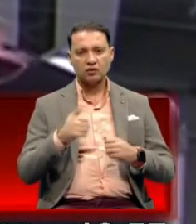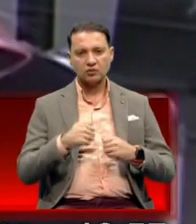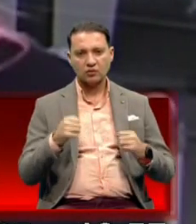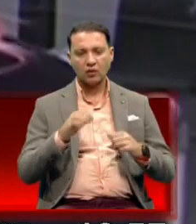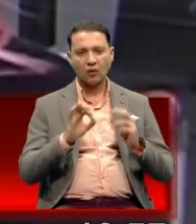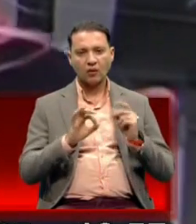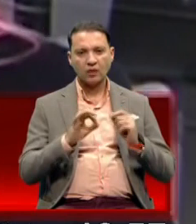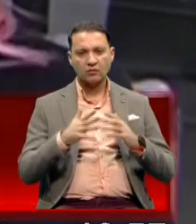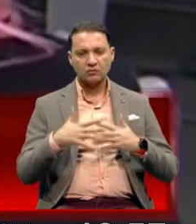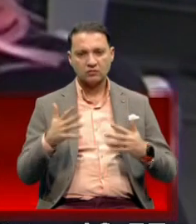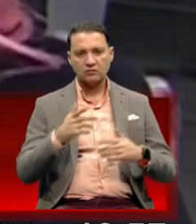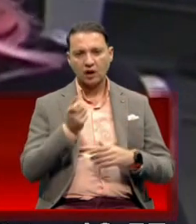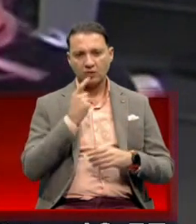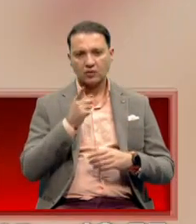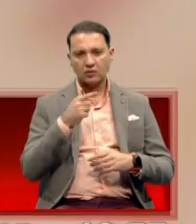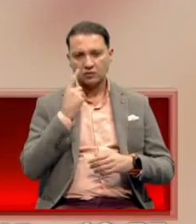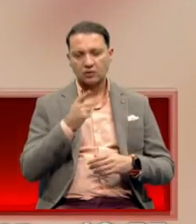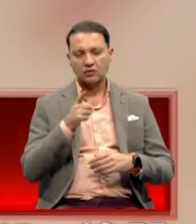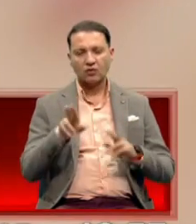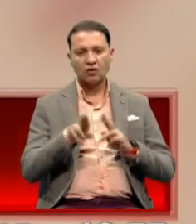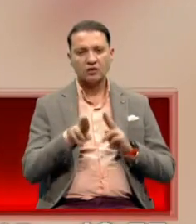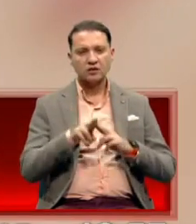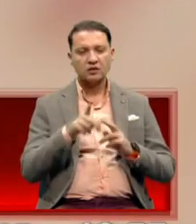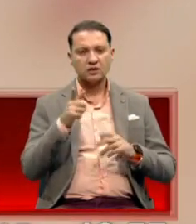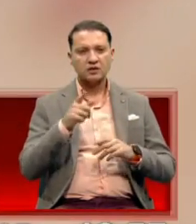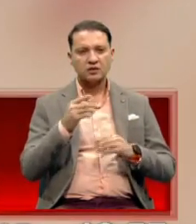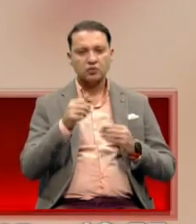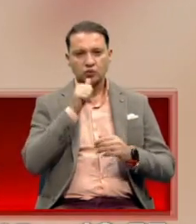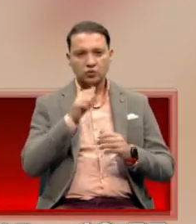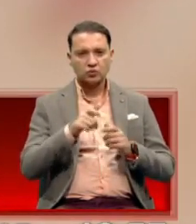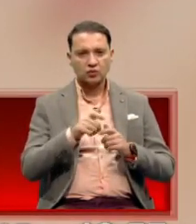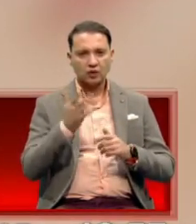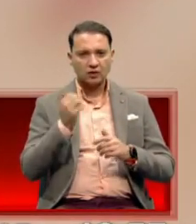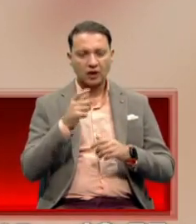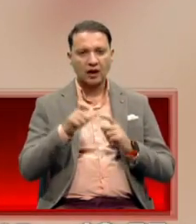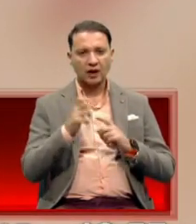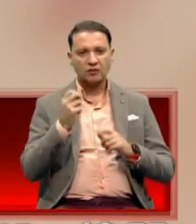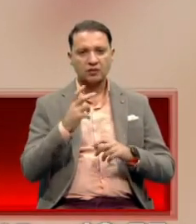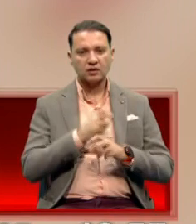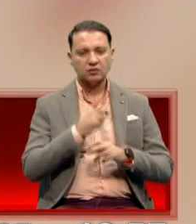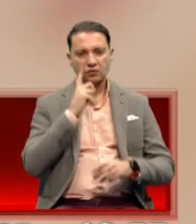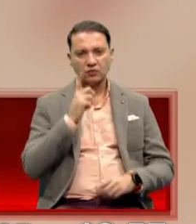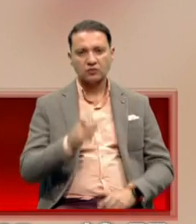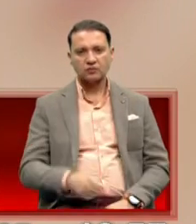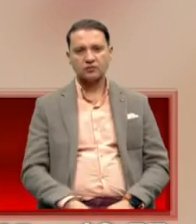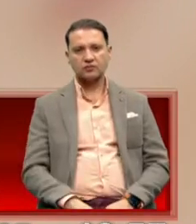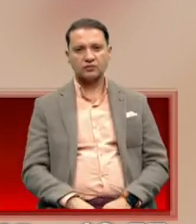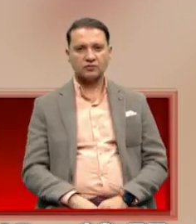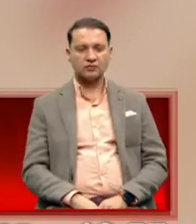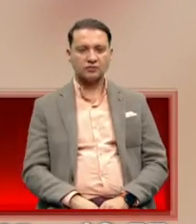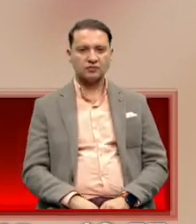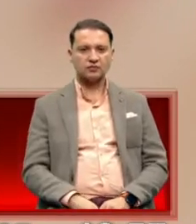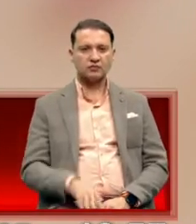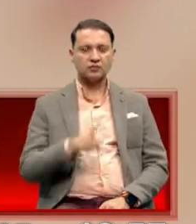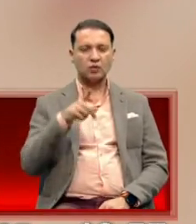Ödem yapıyor olabilir mi acaba? Evet, muhtemelen. Kolajen eğer sıvı olarak alınıyorsa enfeksiyon riskini de beraberinde getiriyor. Bu